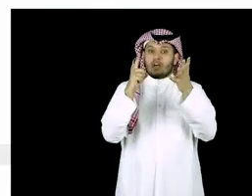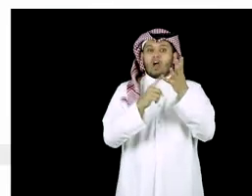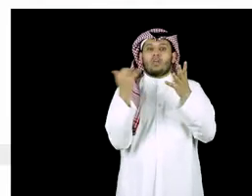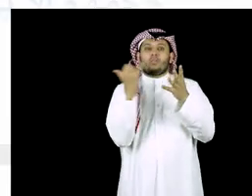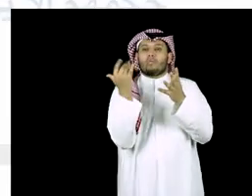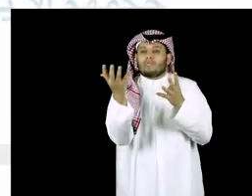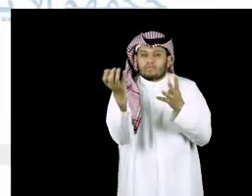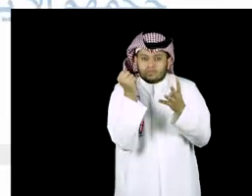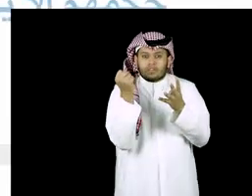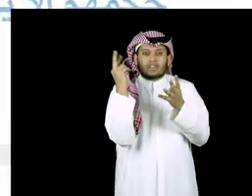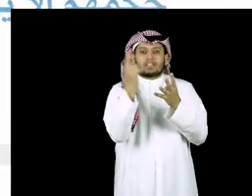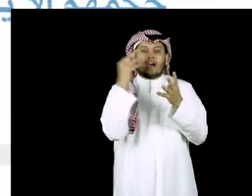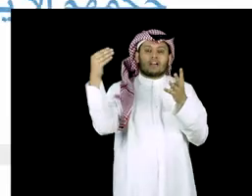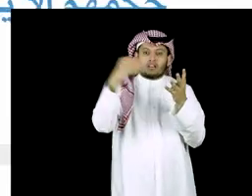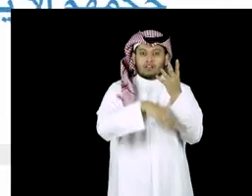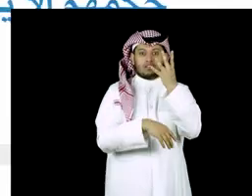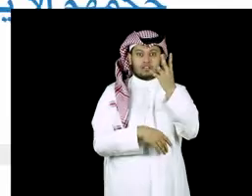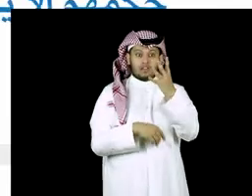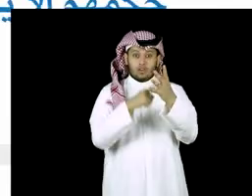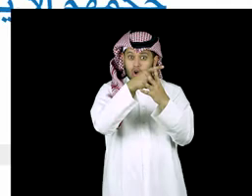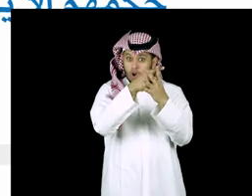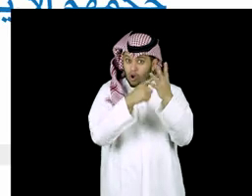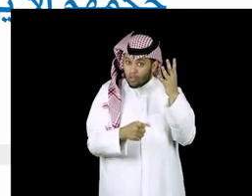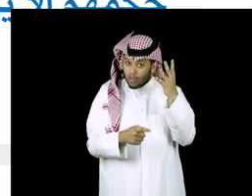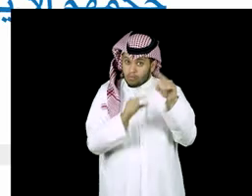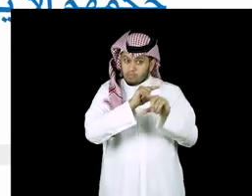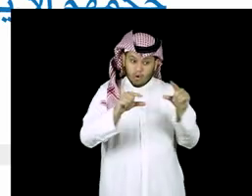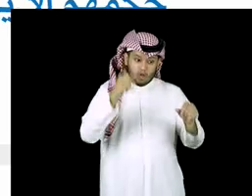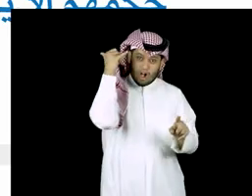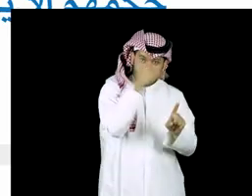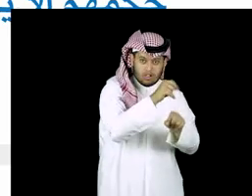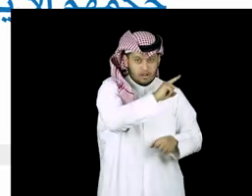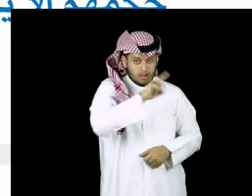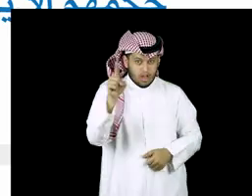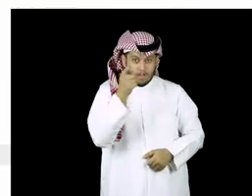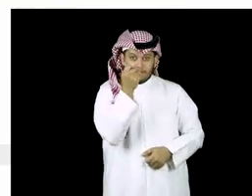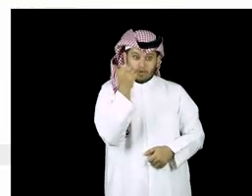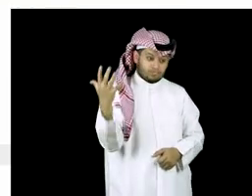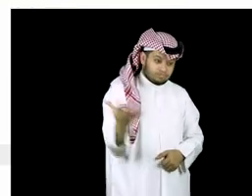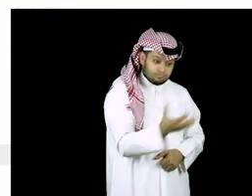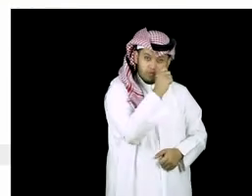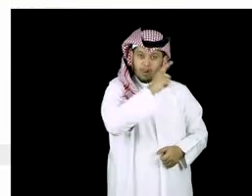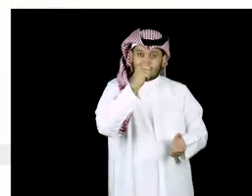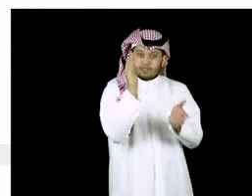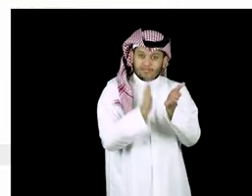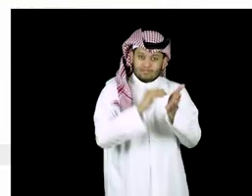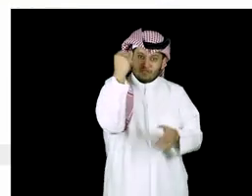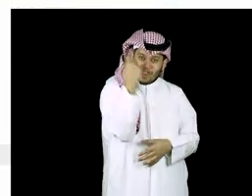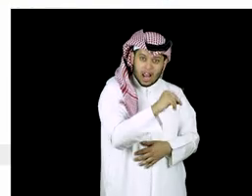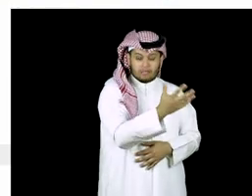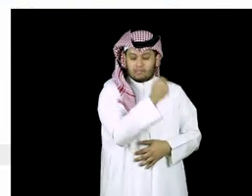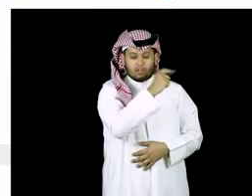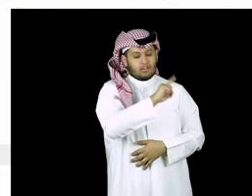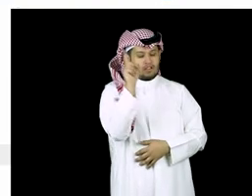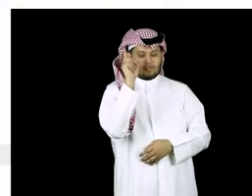زيارة أو غيرها. حكمهم ألا يهجروا ولا يقتلوا ولا تؤخذ منهم الجزية.